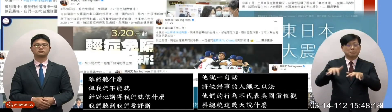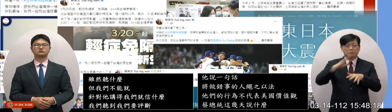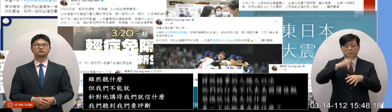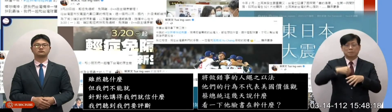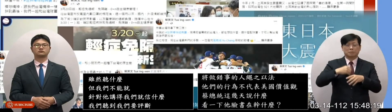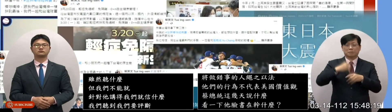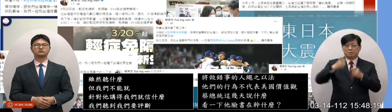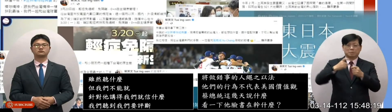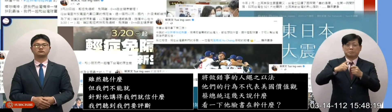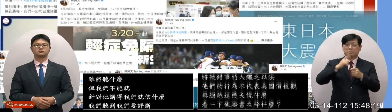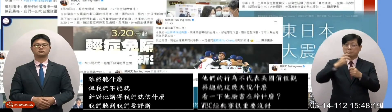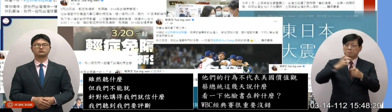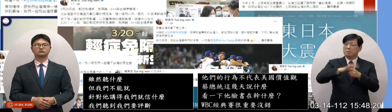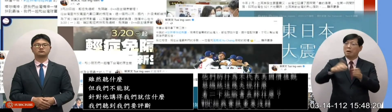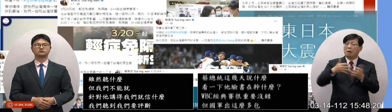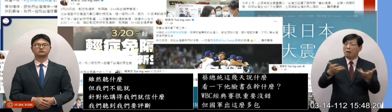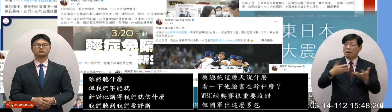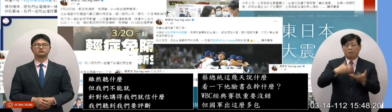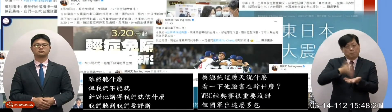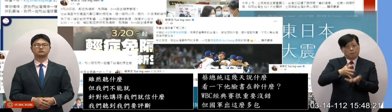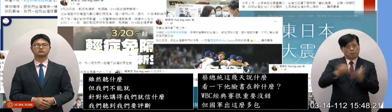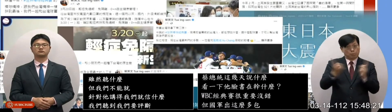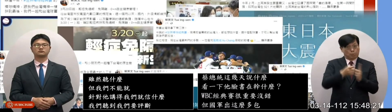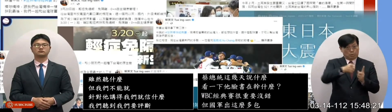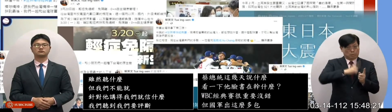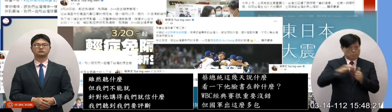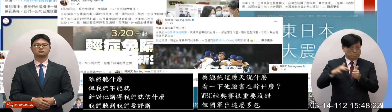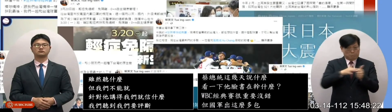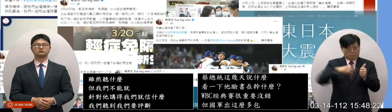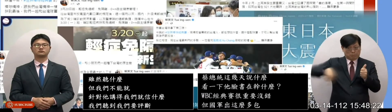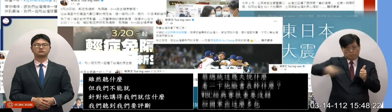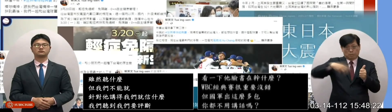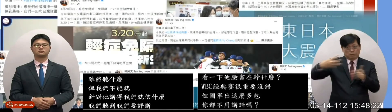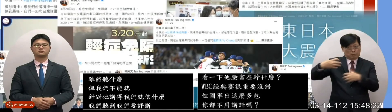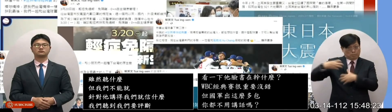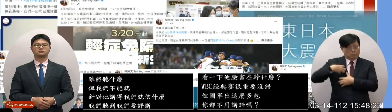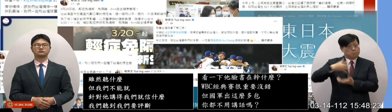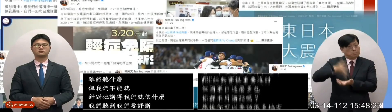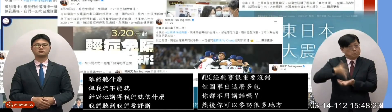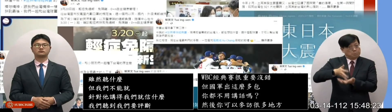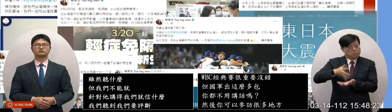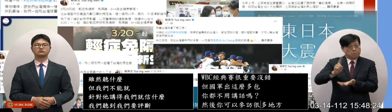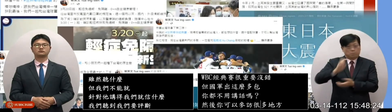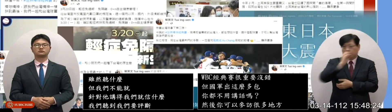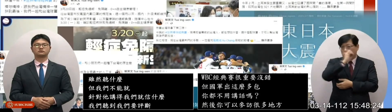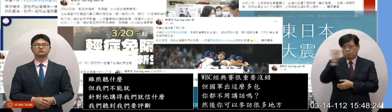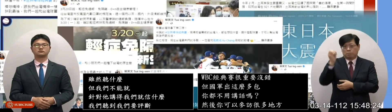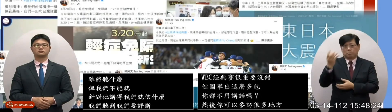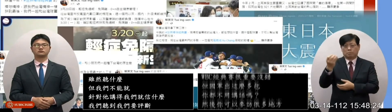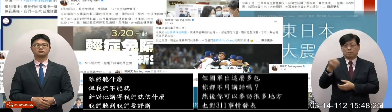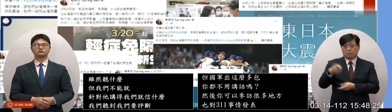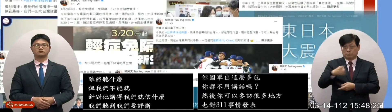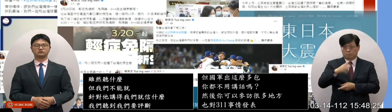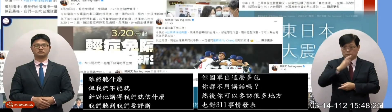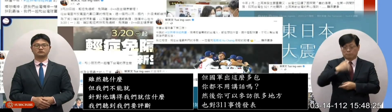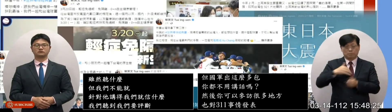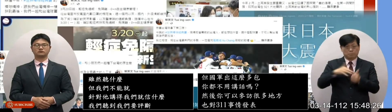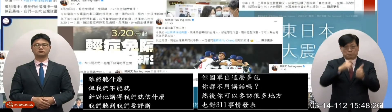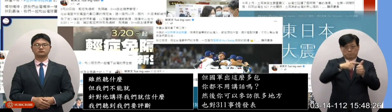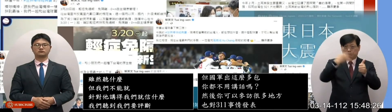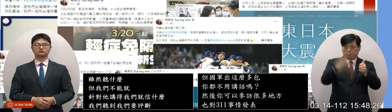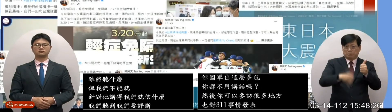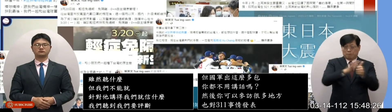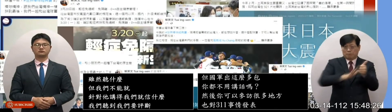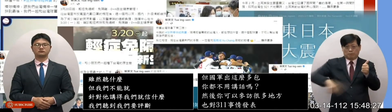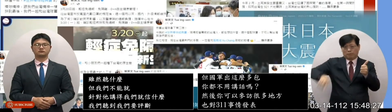你发表讲话，你居然没有对你所带领的三军讲任何一句话，这个叫将帅无能，累死